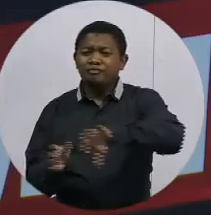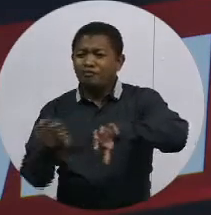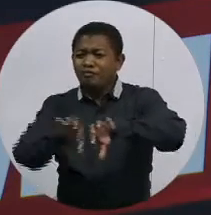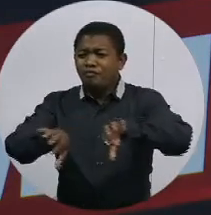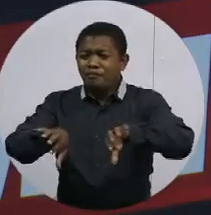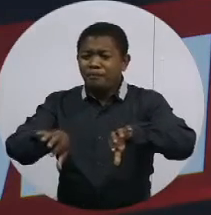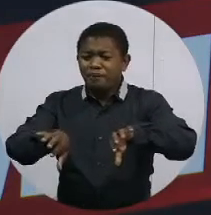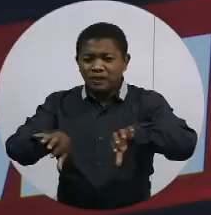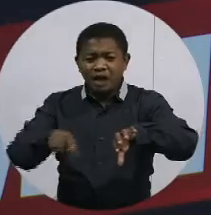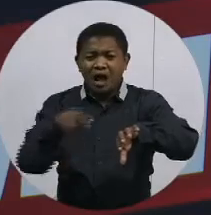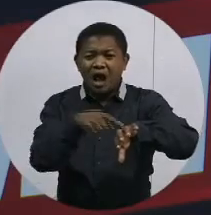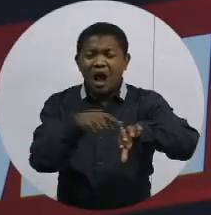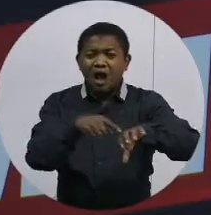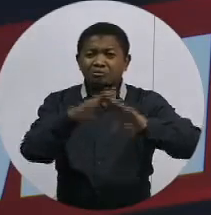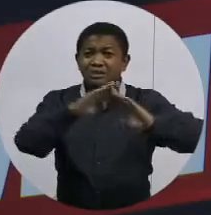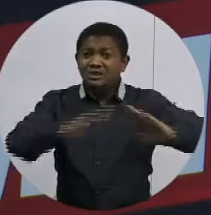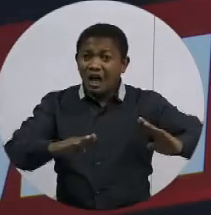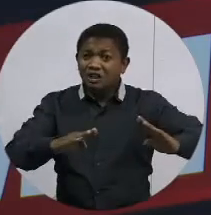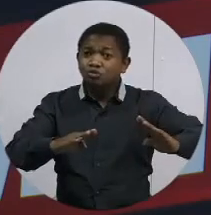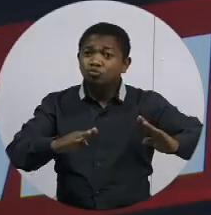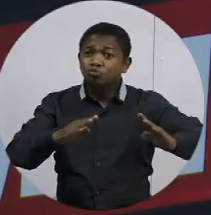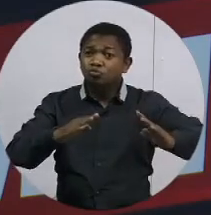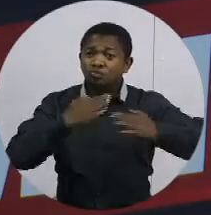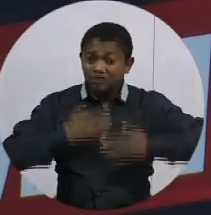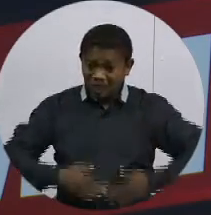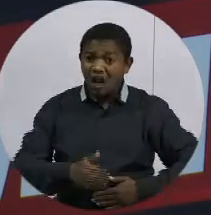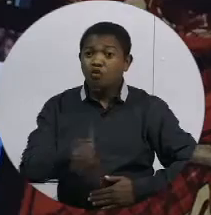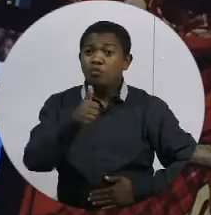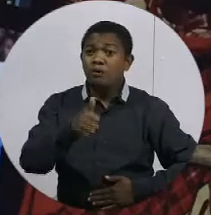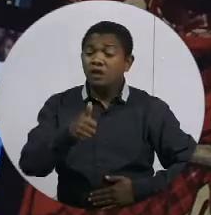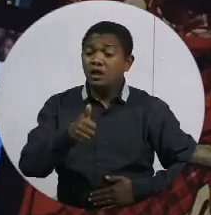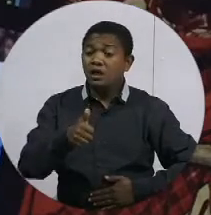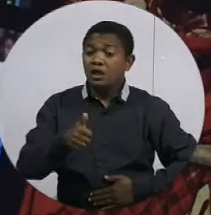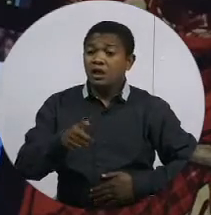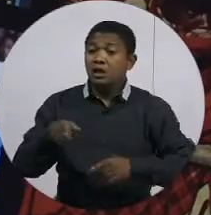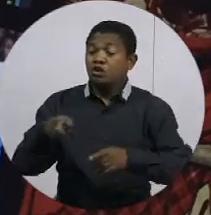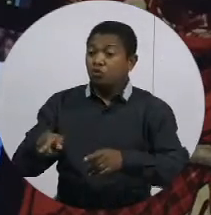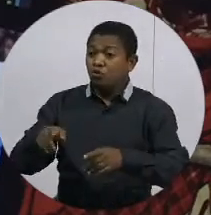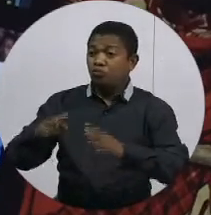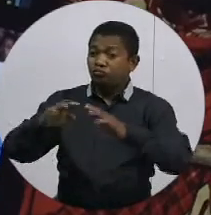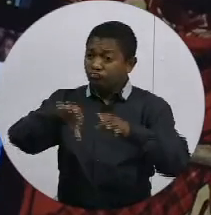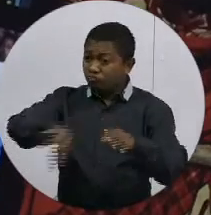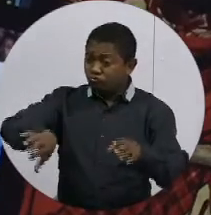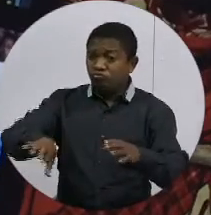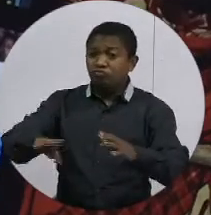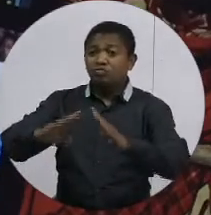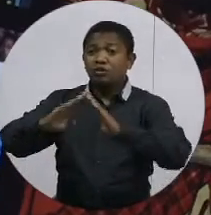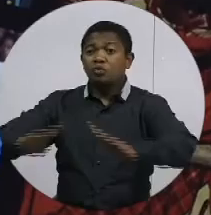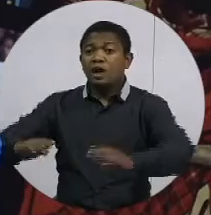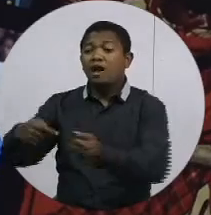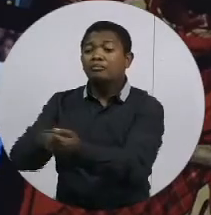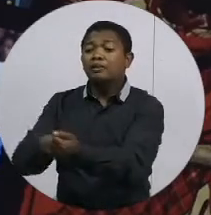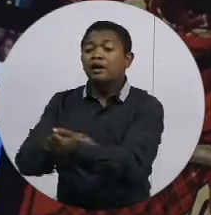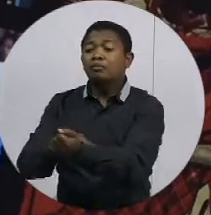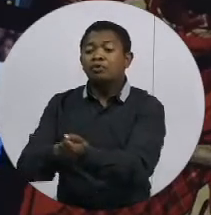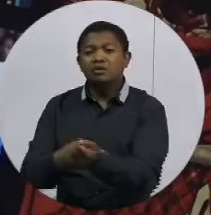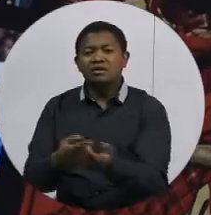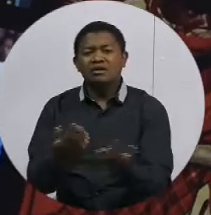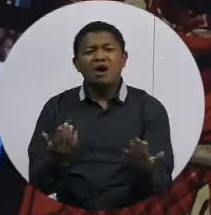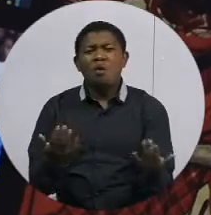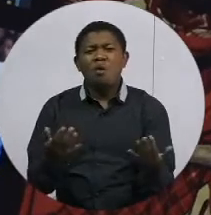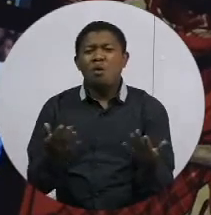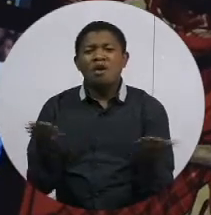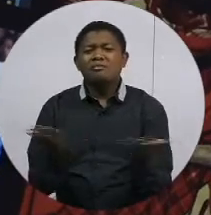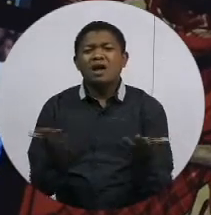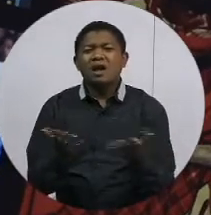fomba maritana ny hoe any an-trano sa any amin'ny tompom-pahasalamana no mandray azy ireo? Eny tompoko, nisy atao hoe fandaminana vaovao